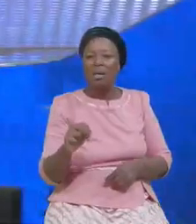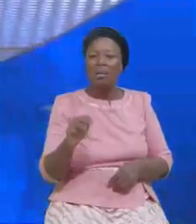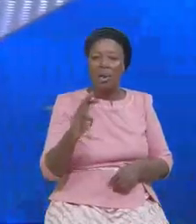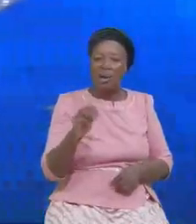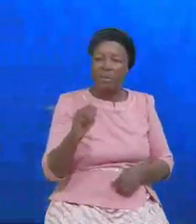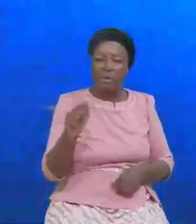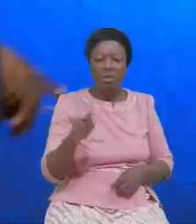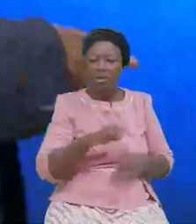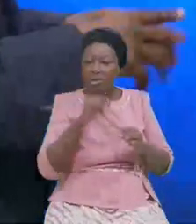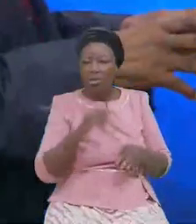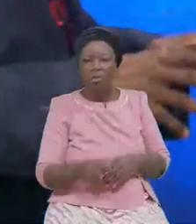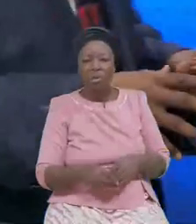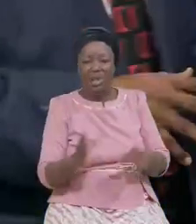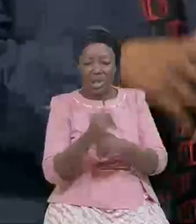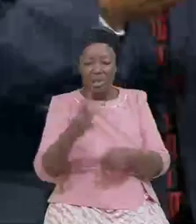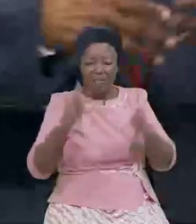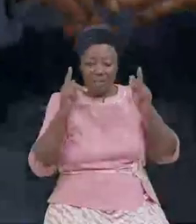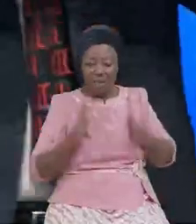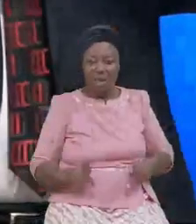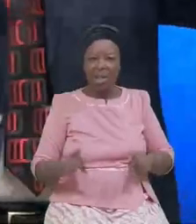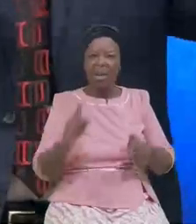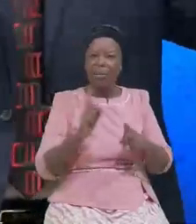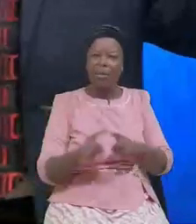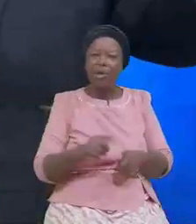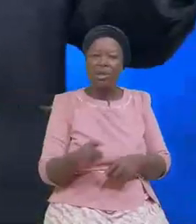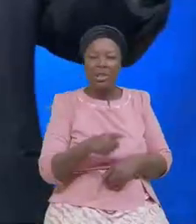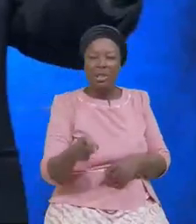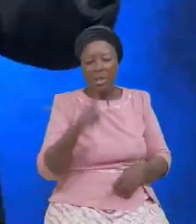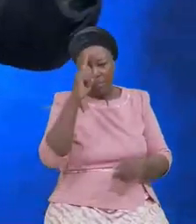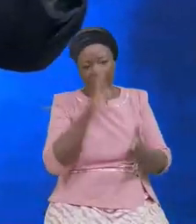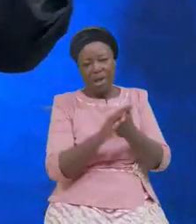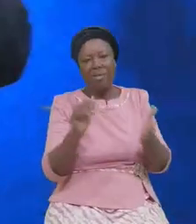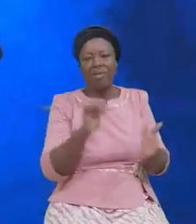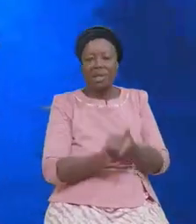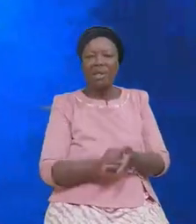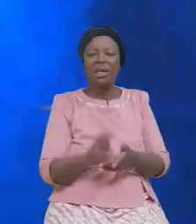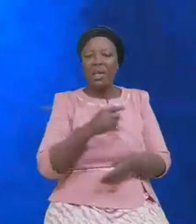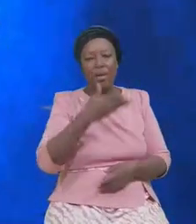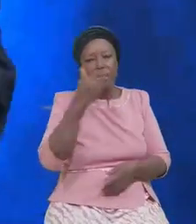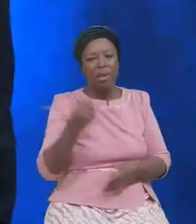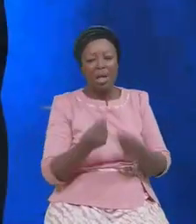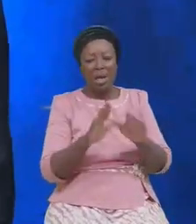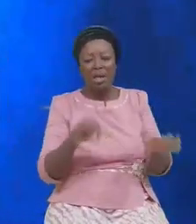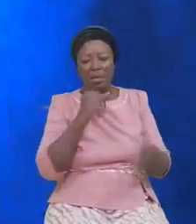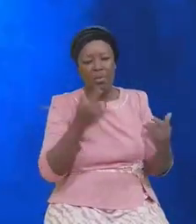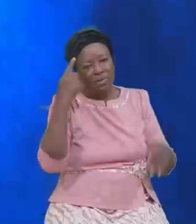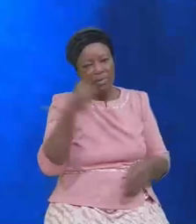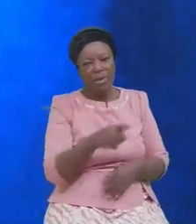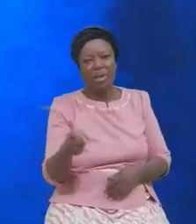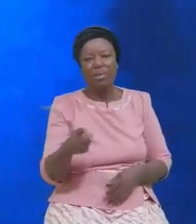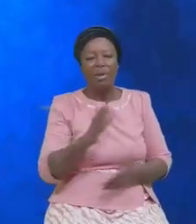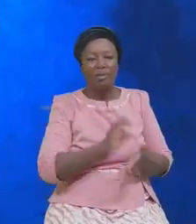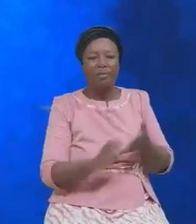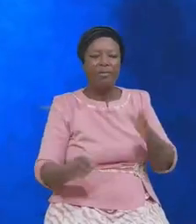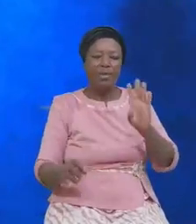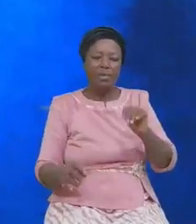sur la terre de promesse. Mais ils ont cru qu'une terre de promesse les attendait. Regardez le verset 14. Il